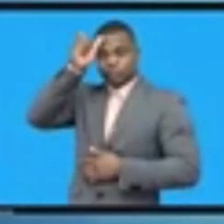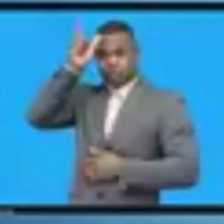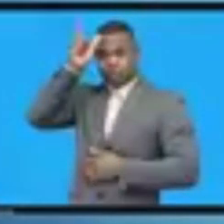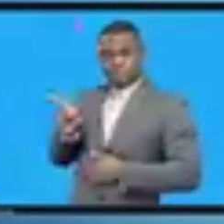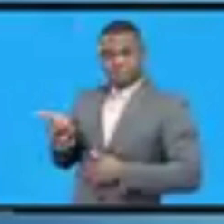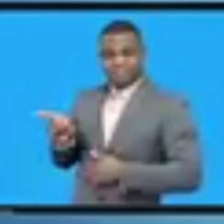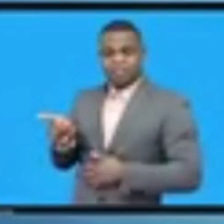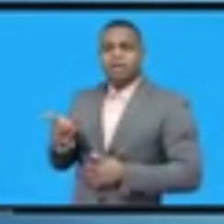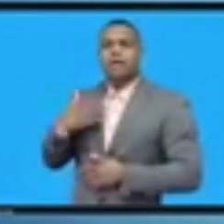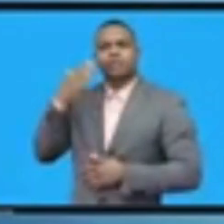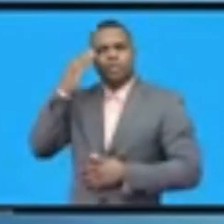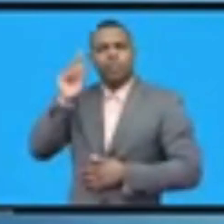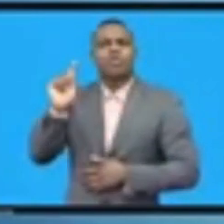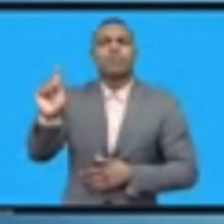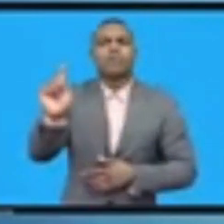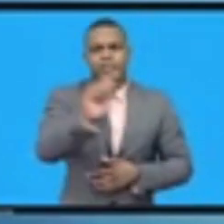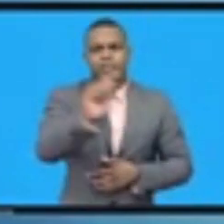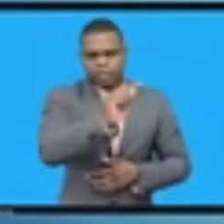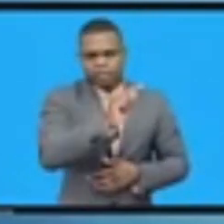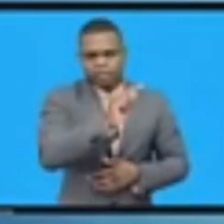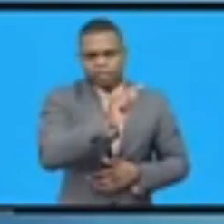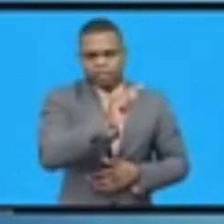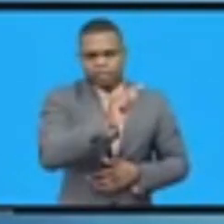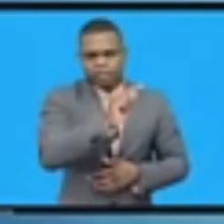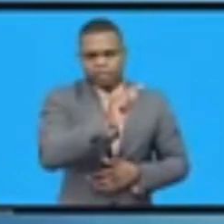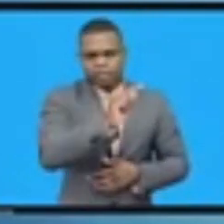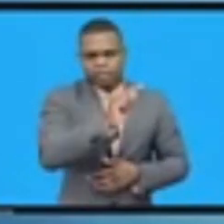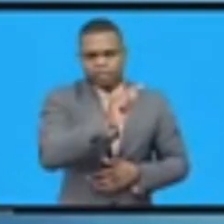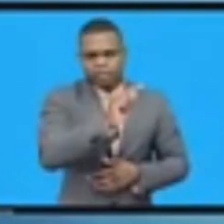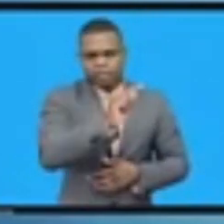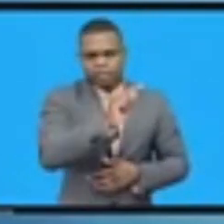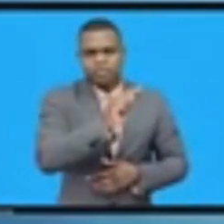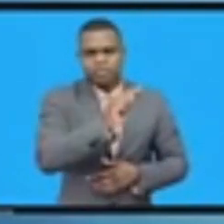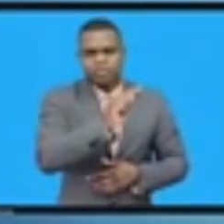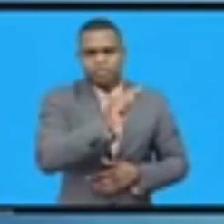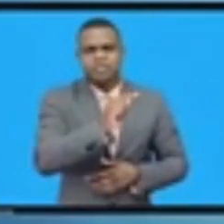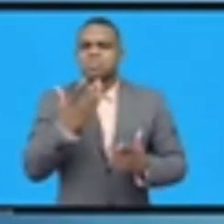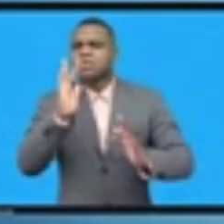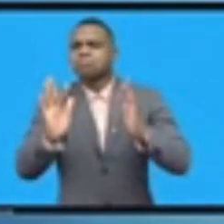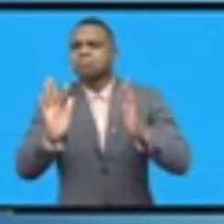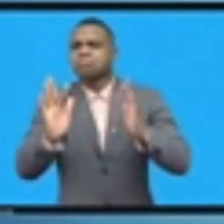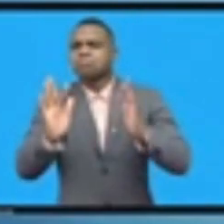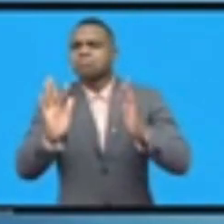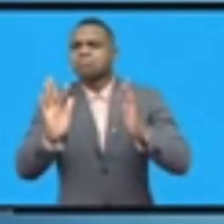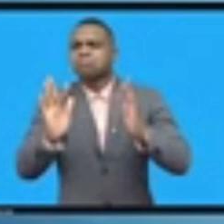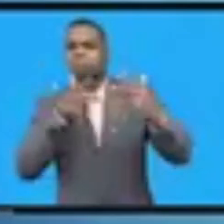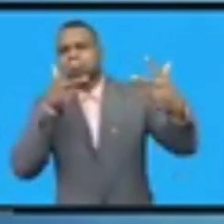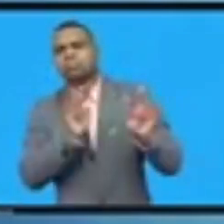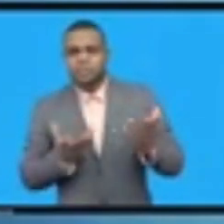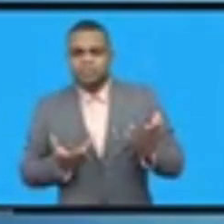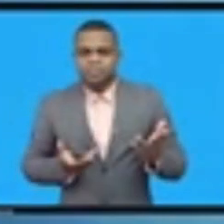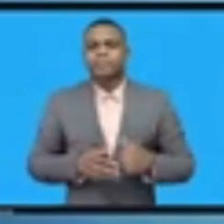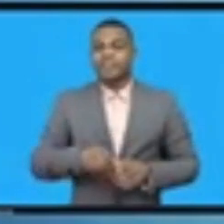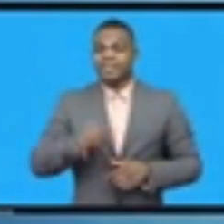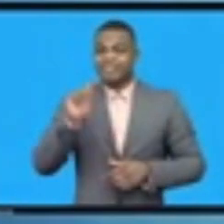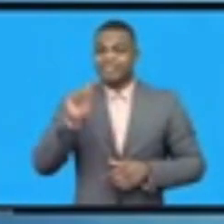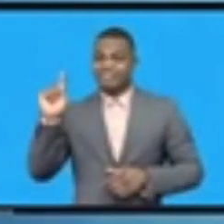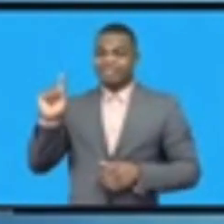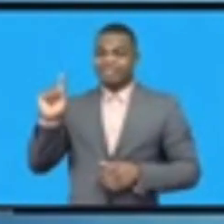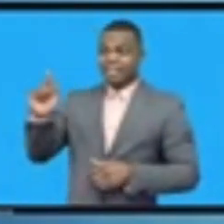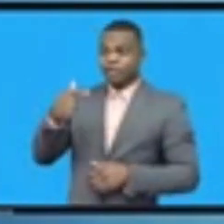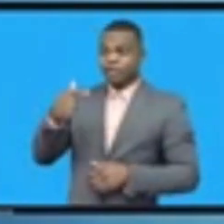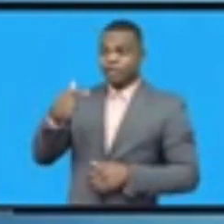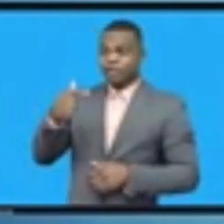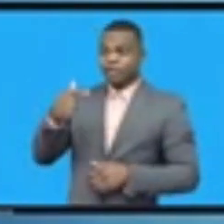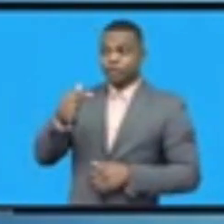那么当时呢，在突尼斯的 WS 会议上，我们看到了有很多人呢都是